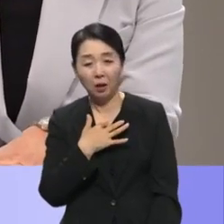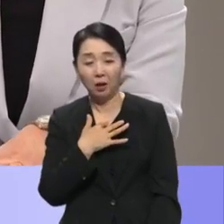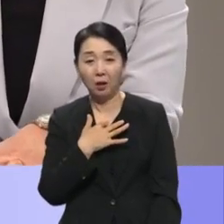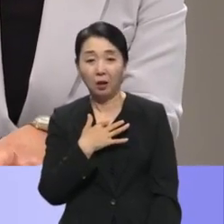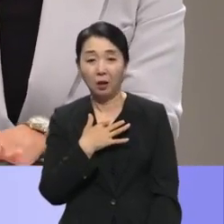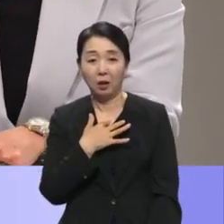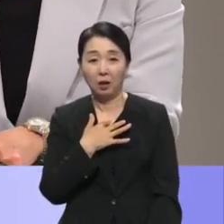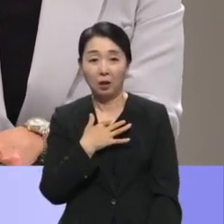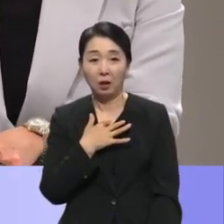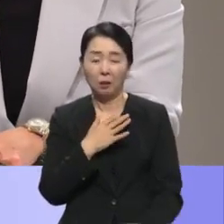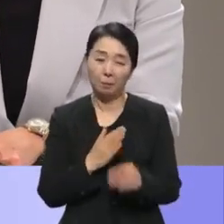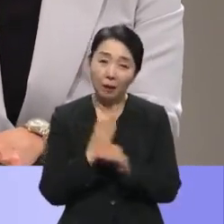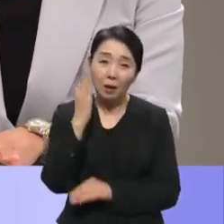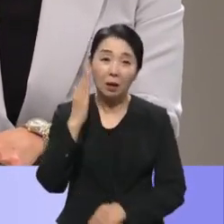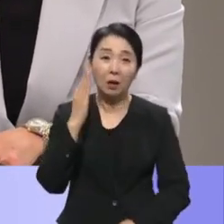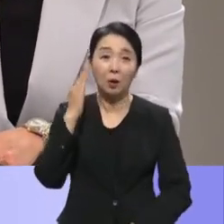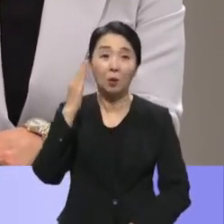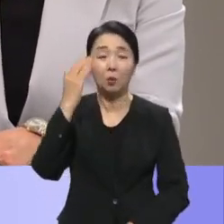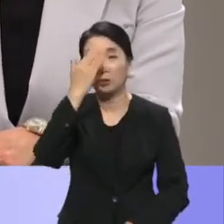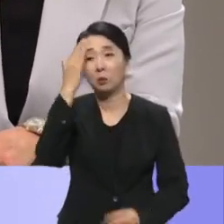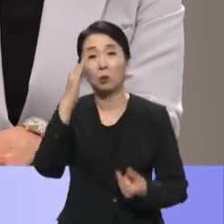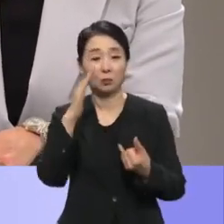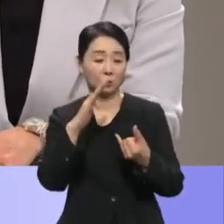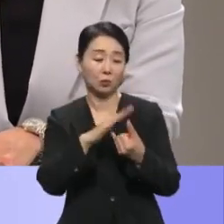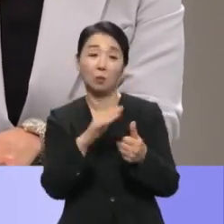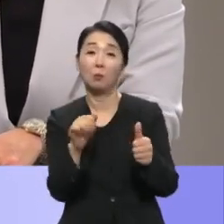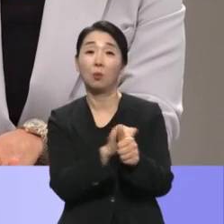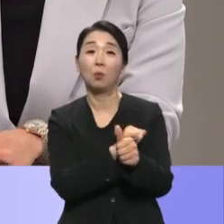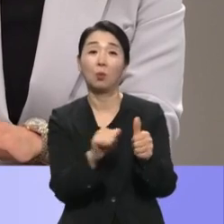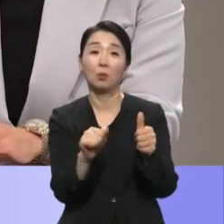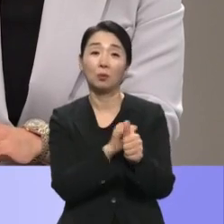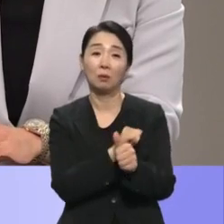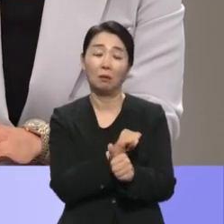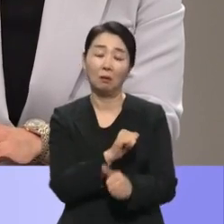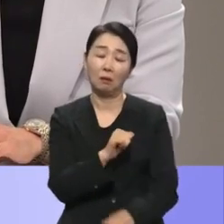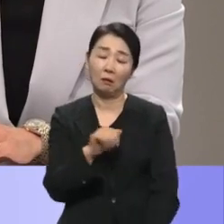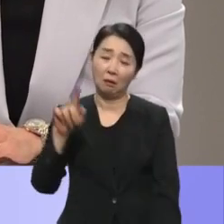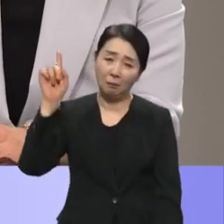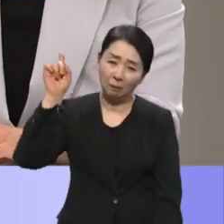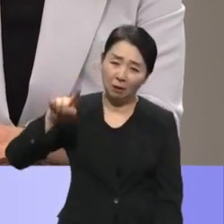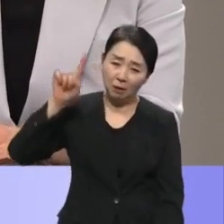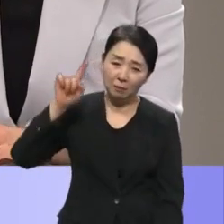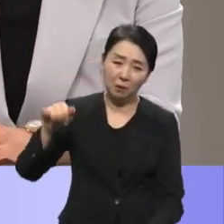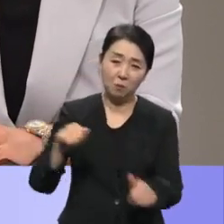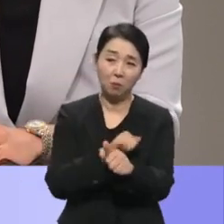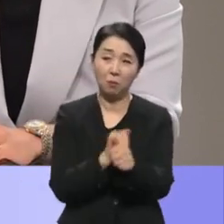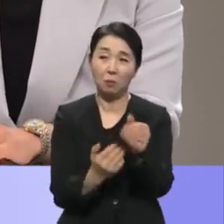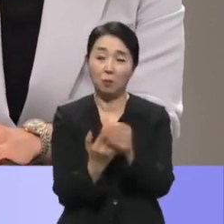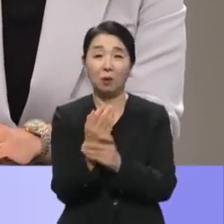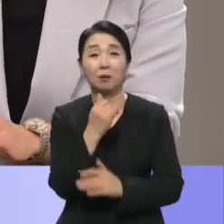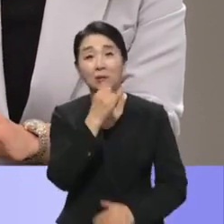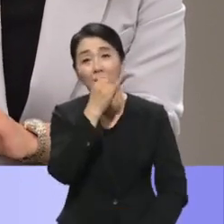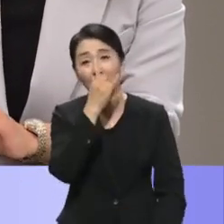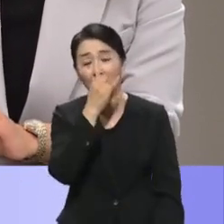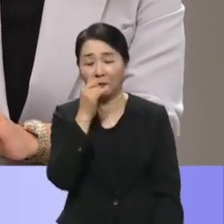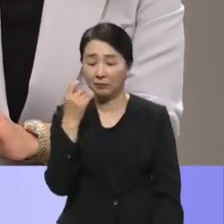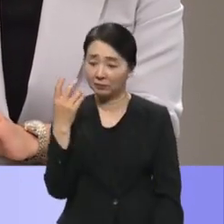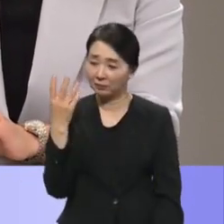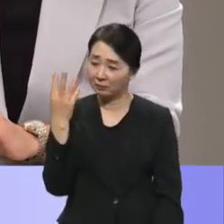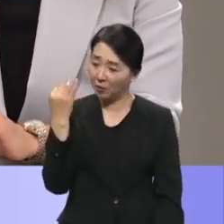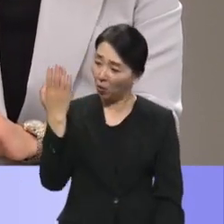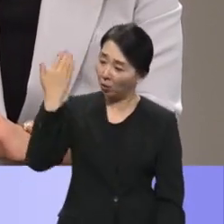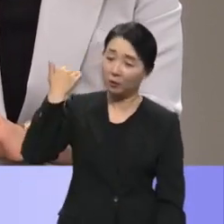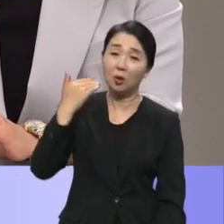시간이지날수록상황이더악화되고악순환이심해지고있다고말할수있겠죠.예.청소년 폭력사건이며, 거의매일사건이발생하고있습니다.먼저, 며칠전울산